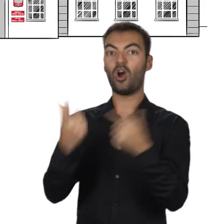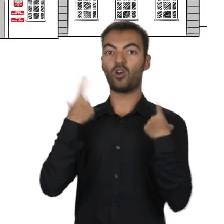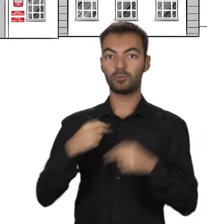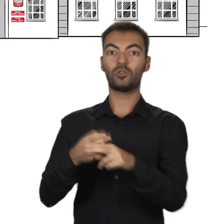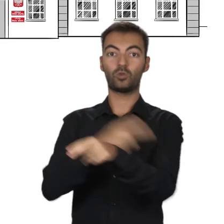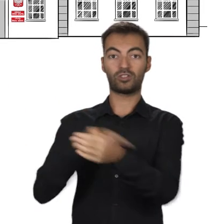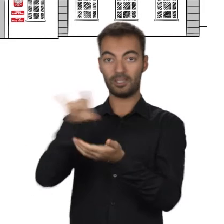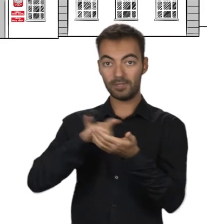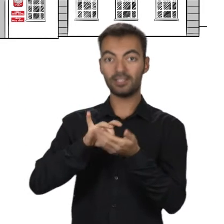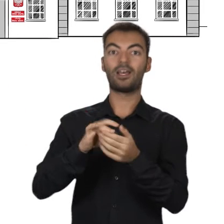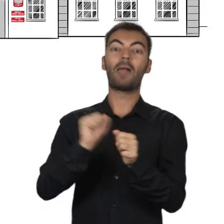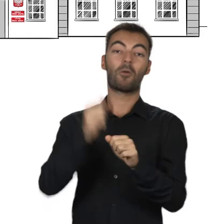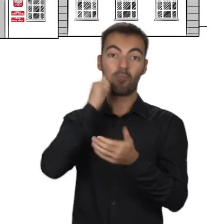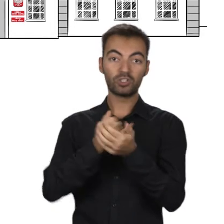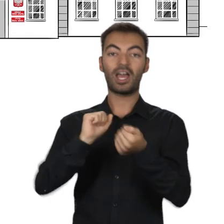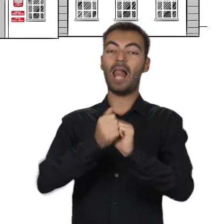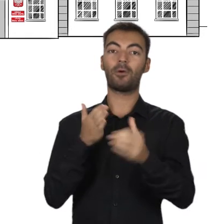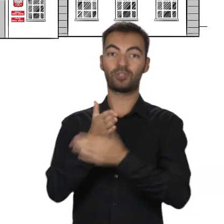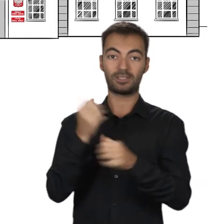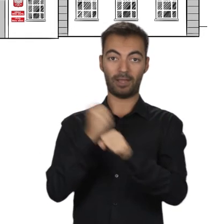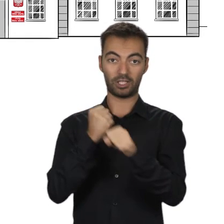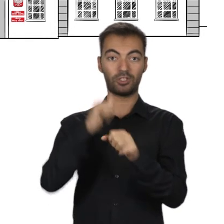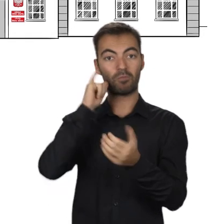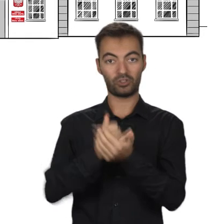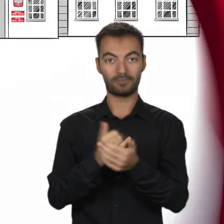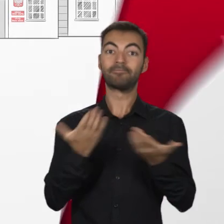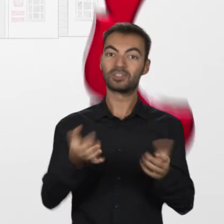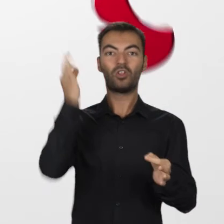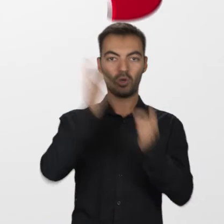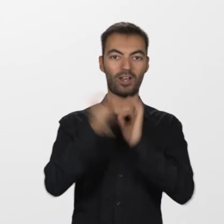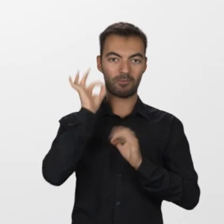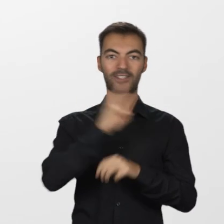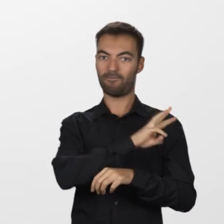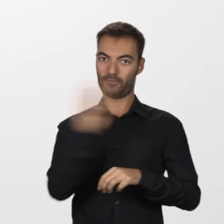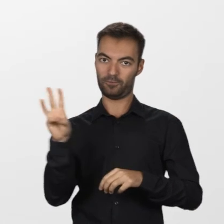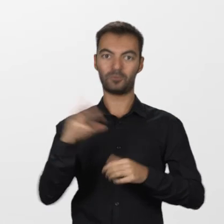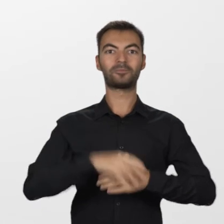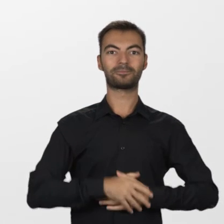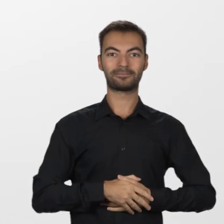głos osobiście do Urzędu Gminy lub Urzędu Pocztowego albo za pośrednictwem pracownika poczty. Więcej informacji znajdziesz na stronie internetowej.